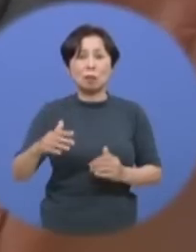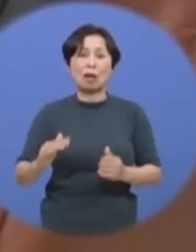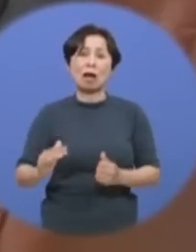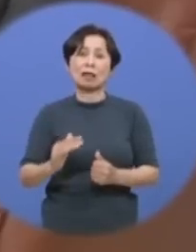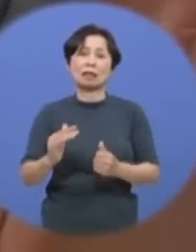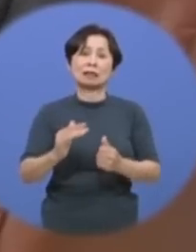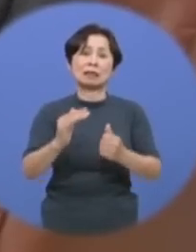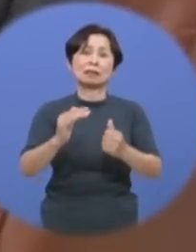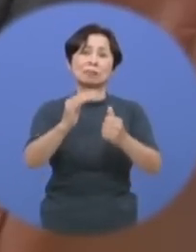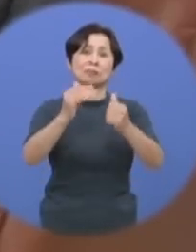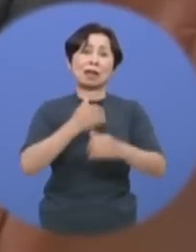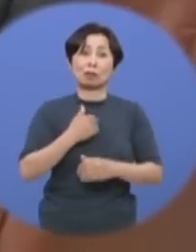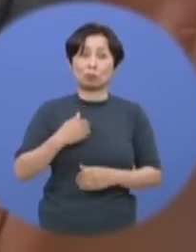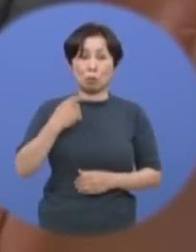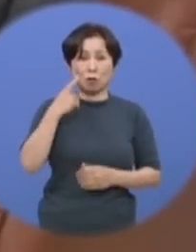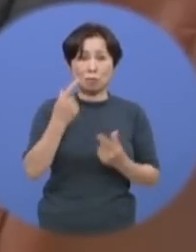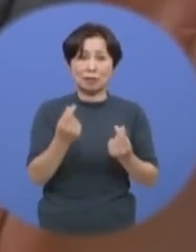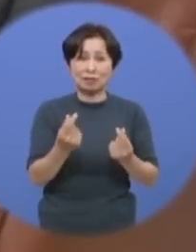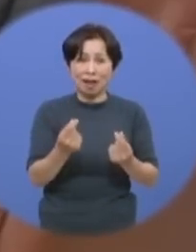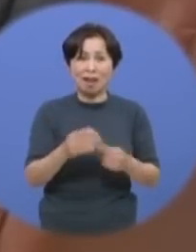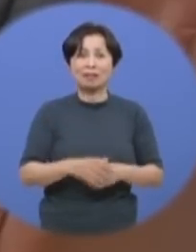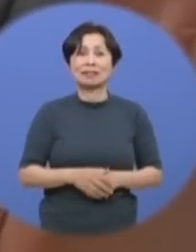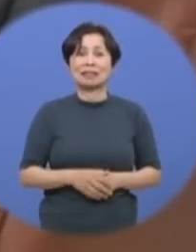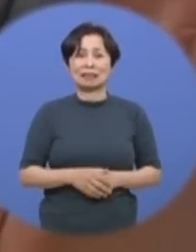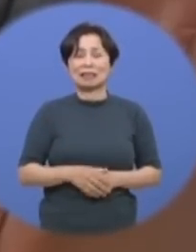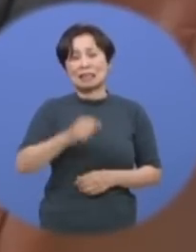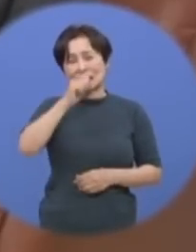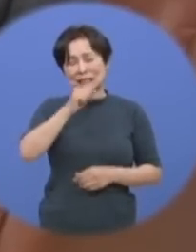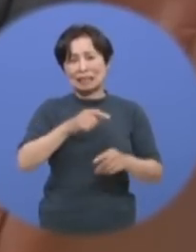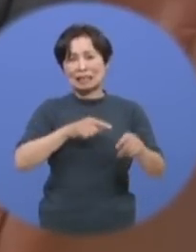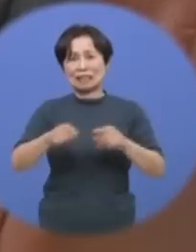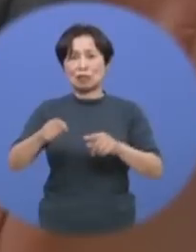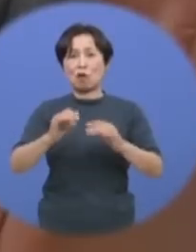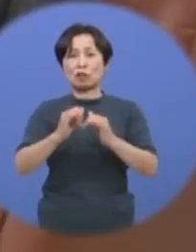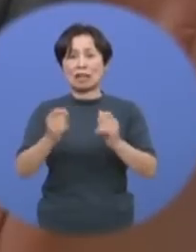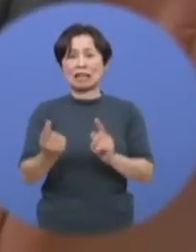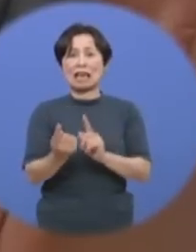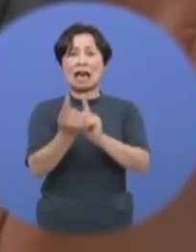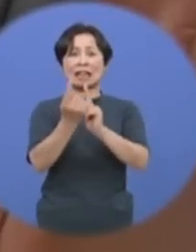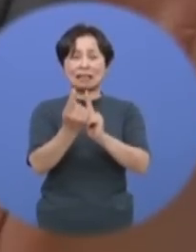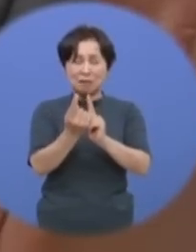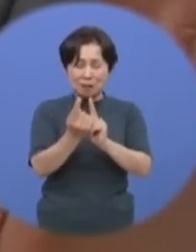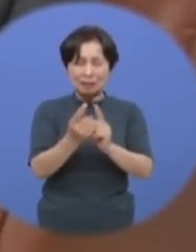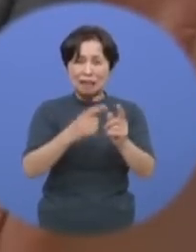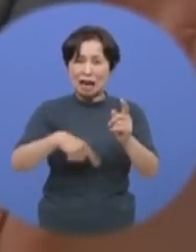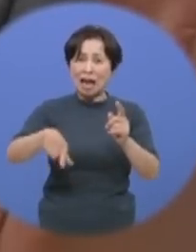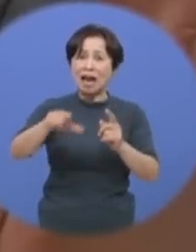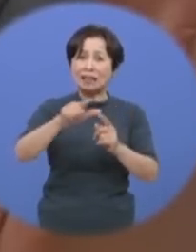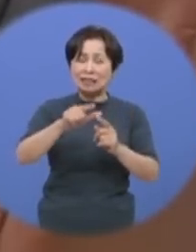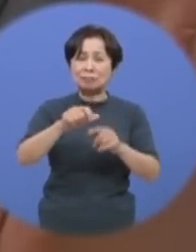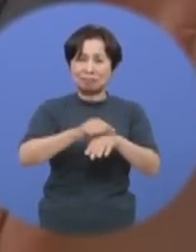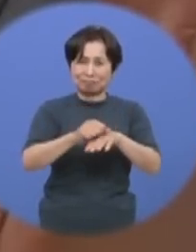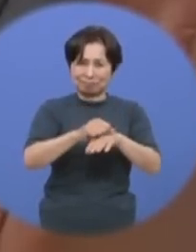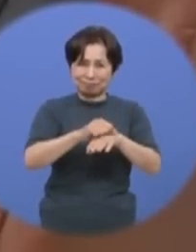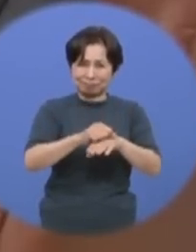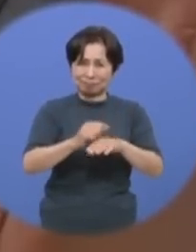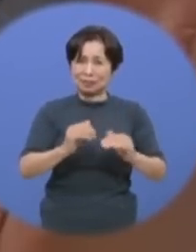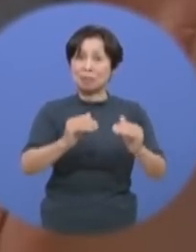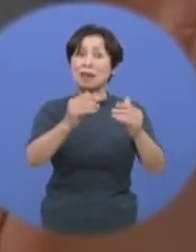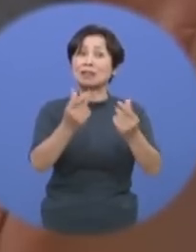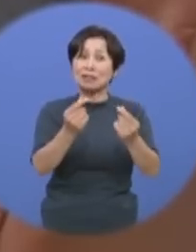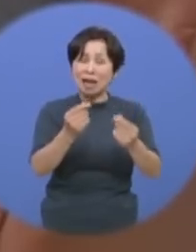高島関東みたいにあのいい指導者に巡り合えばという余計ねまあそうでなくても